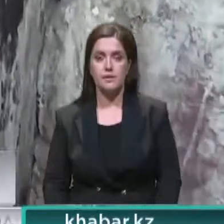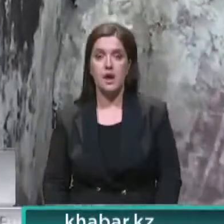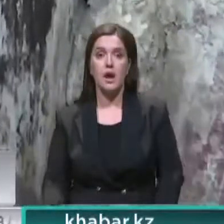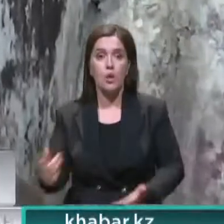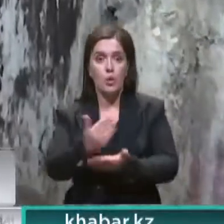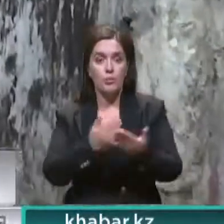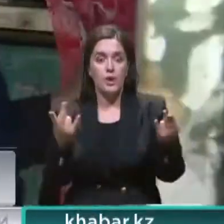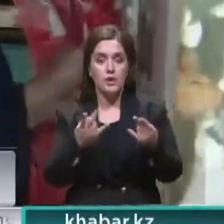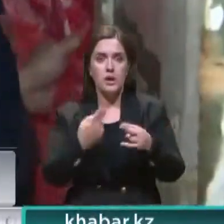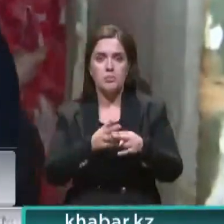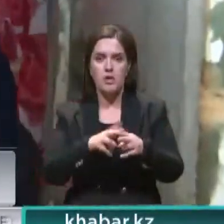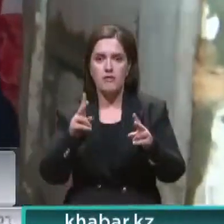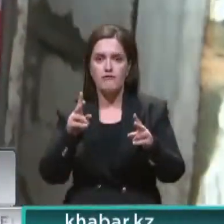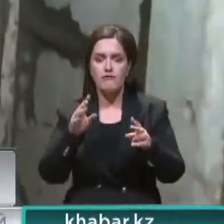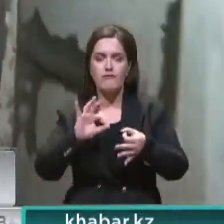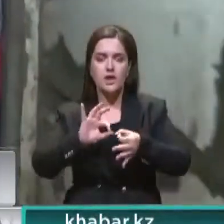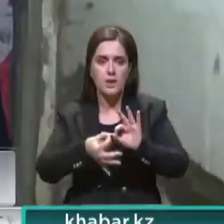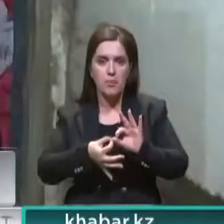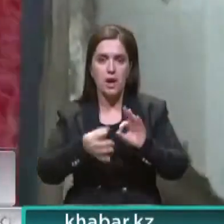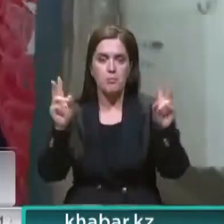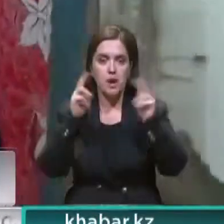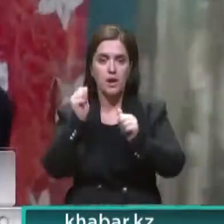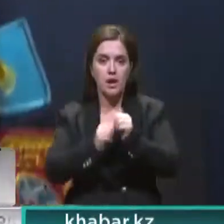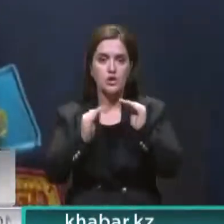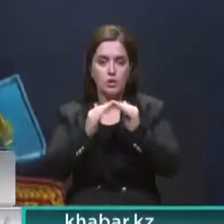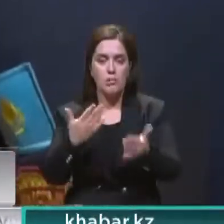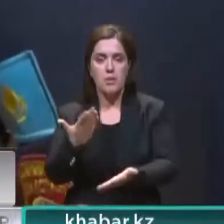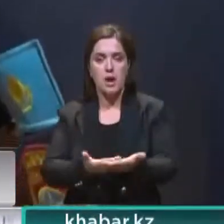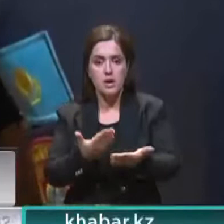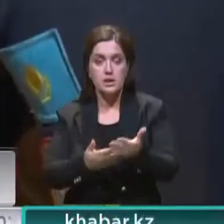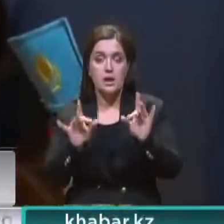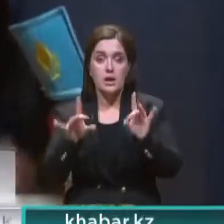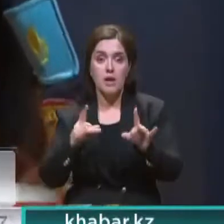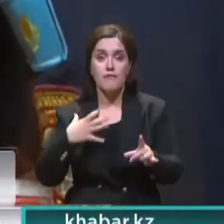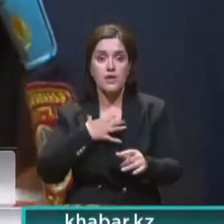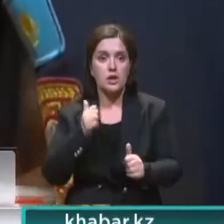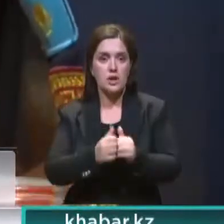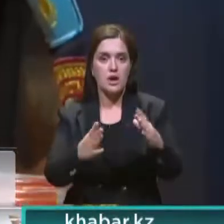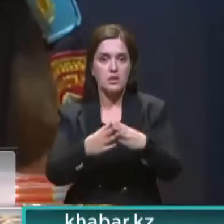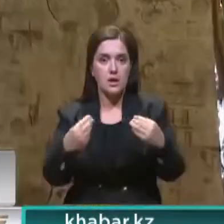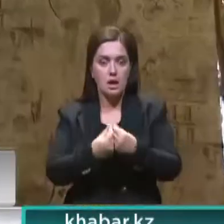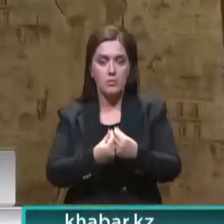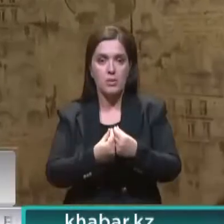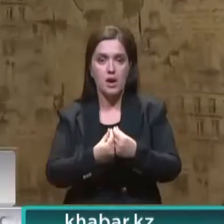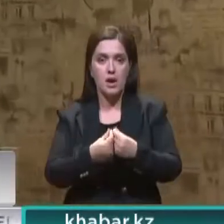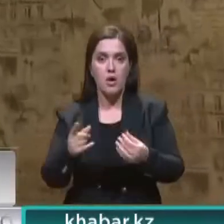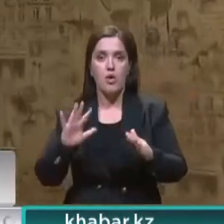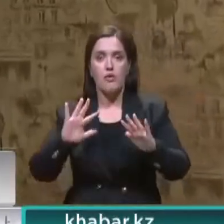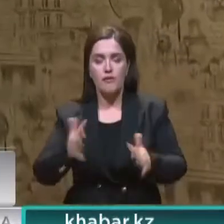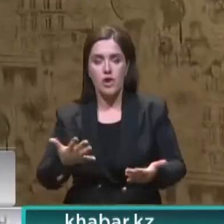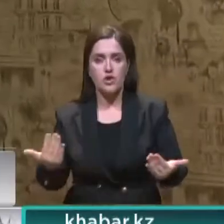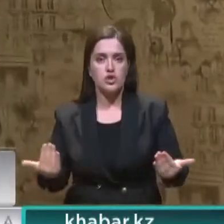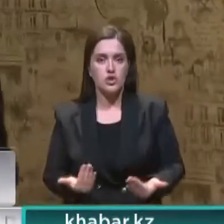Сотрудники ДЧС внимательно проверяют каждый дом и проводят разъяснительные беседы. Важна каждая семья, ведь на кону жизни людей и